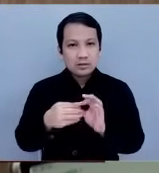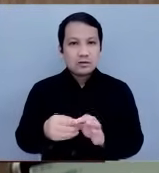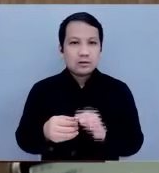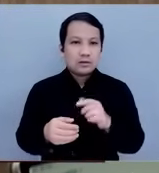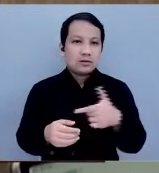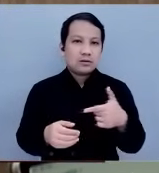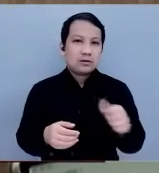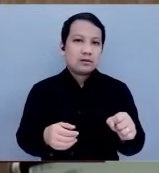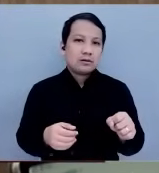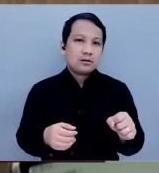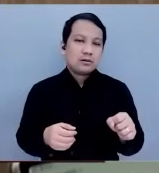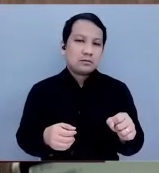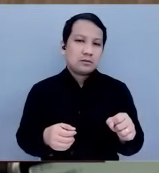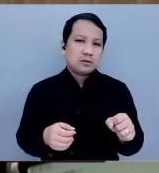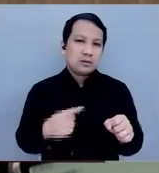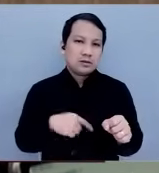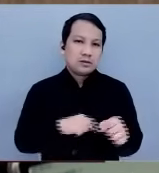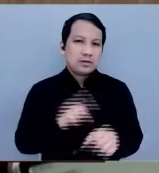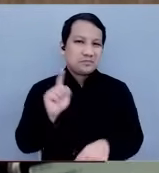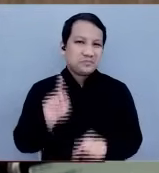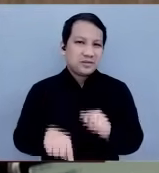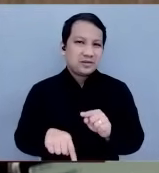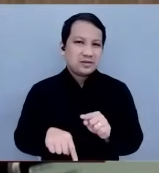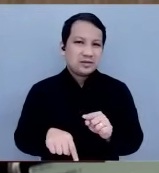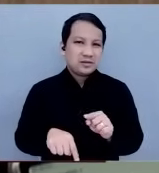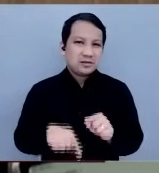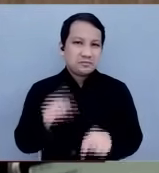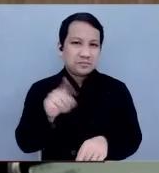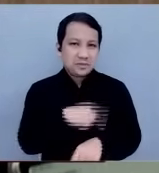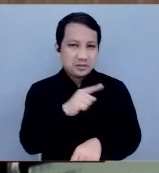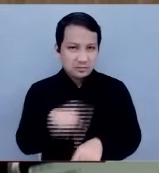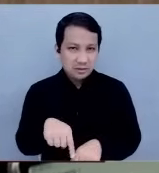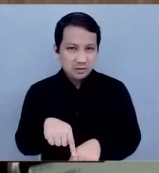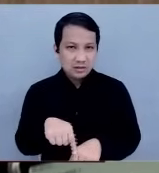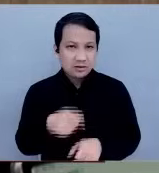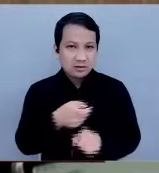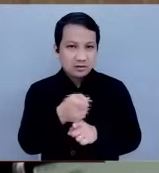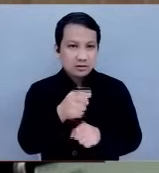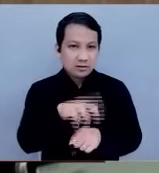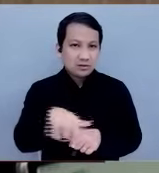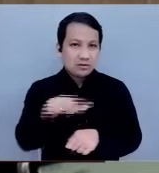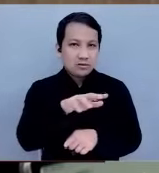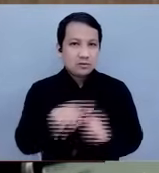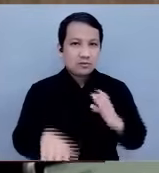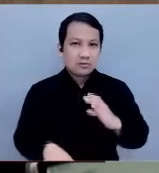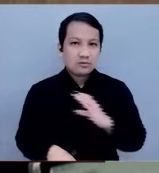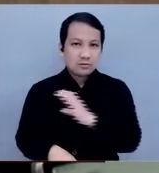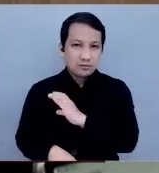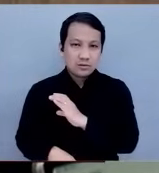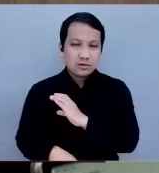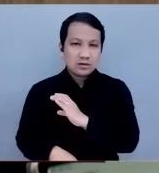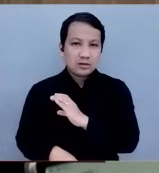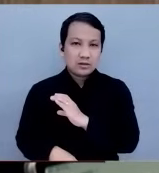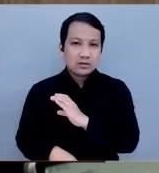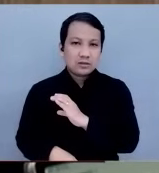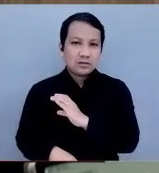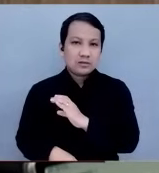Ah hindi pwedeng laitin yung yung buong Kongreso yung house of